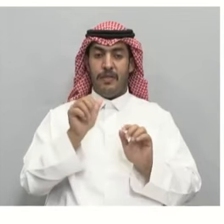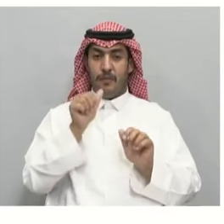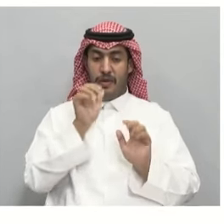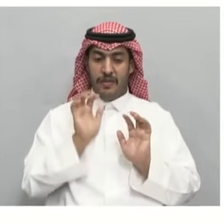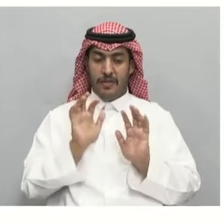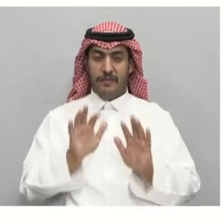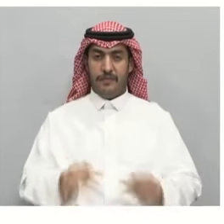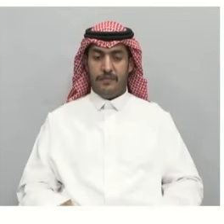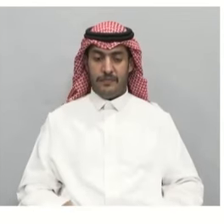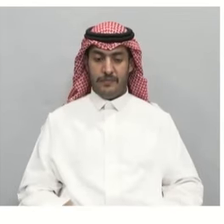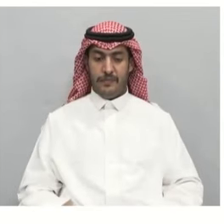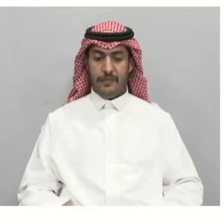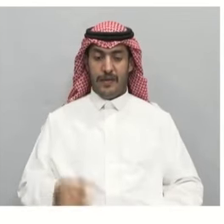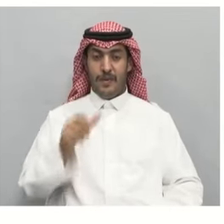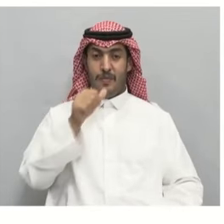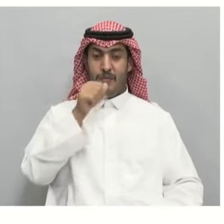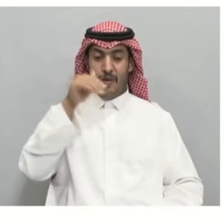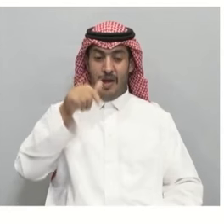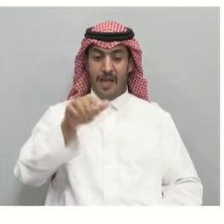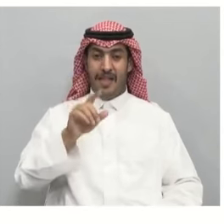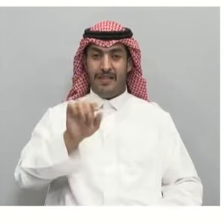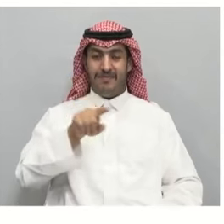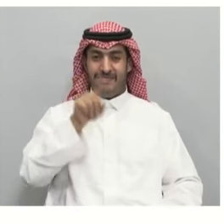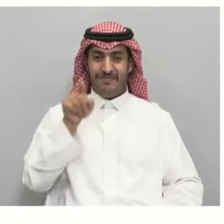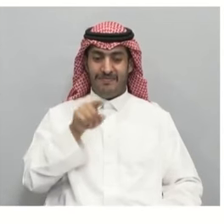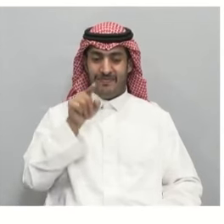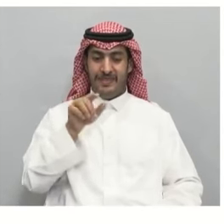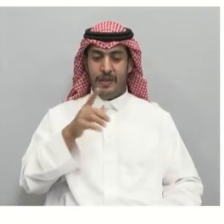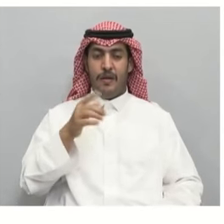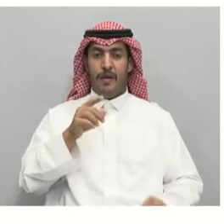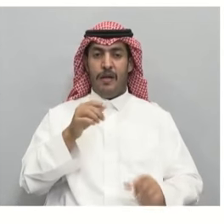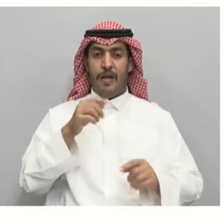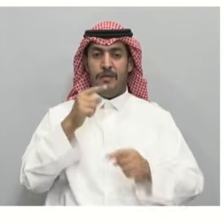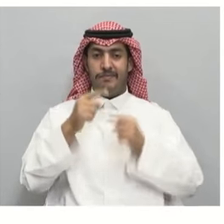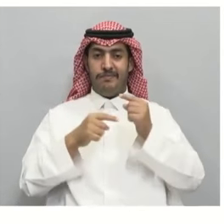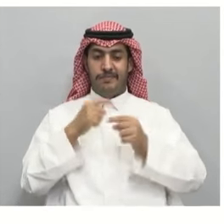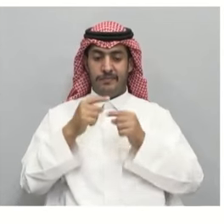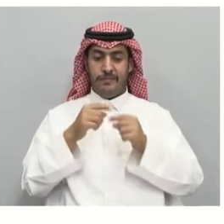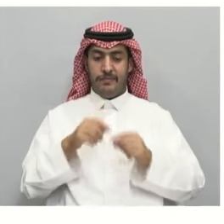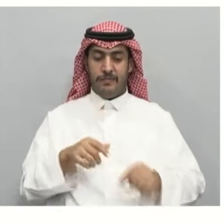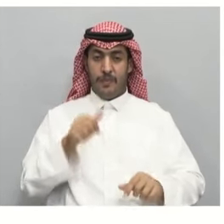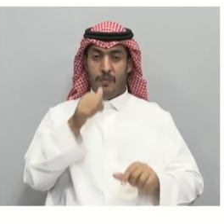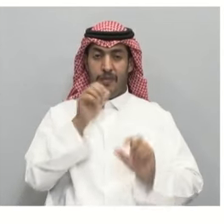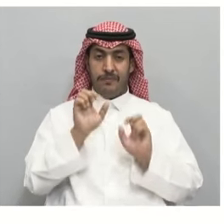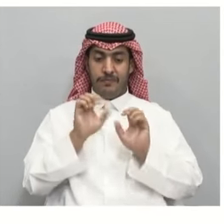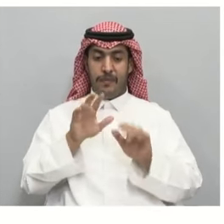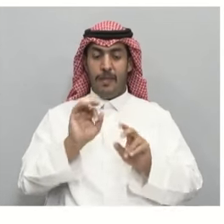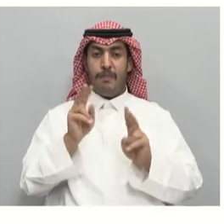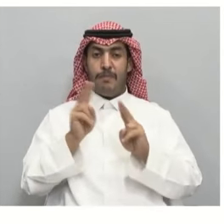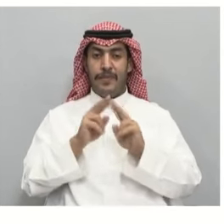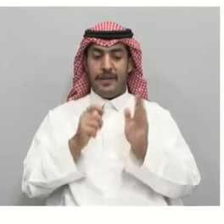الماء فان تدفق الماء على هذه الطاحونه سيسبب دورانها مضخه الماء تمثل